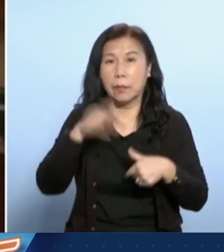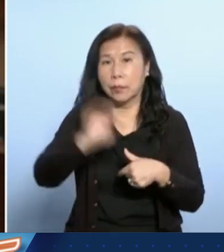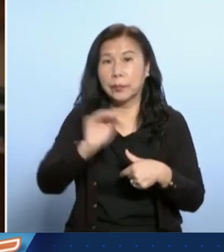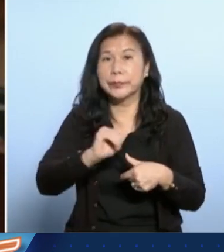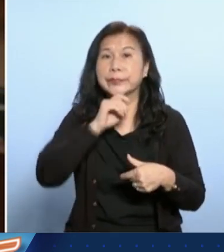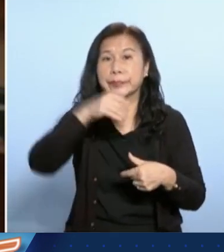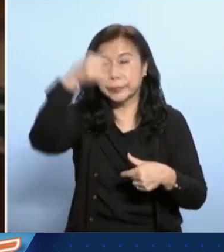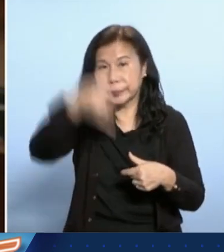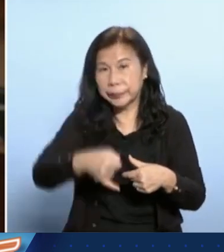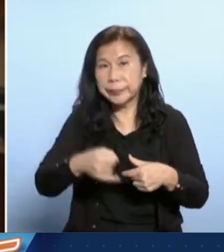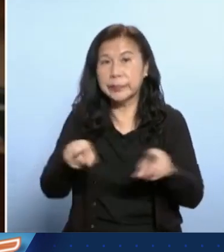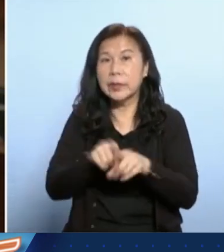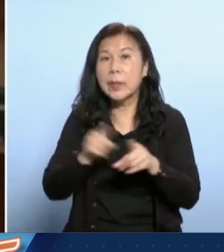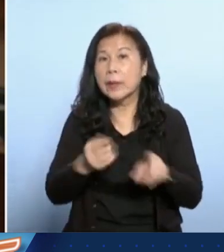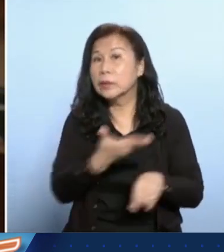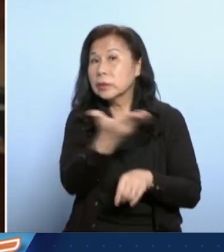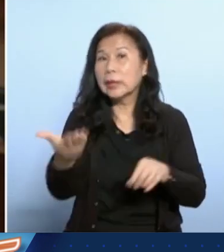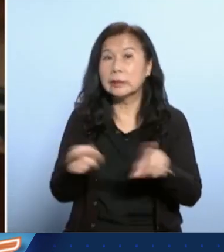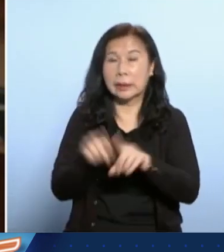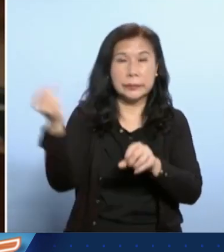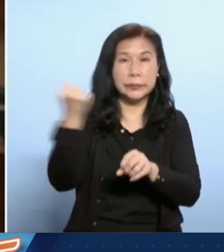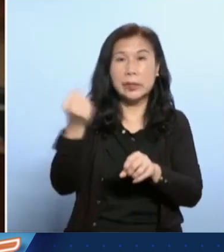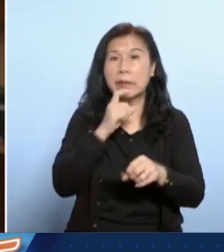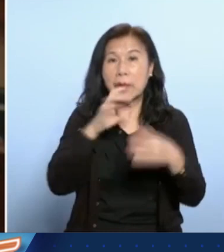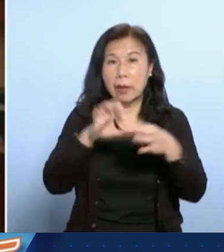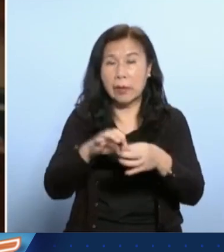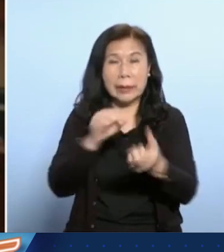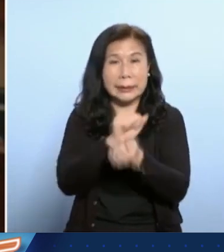我哋嚟緊咧，即係我哋希望嚇大家一齊努力咧，就住呢